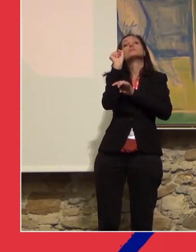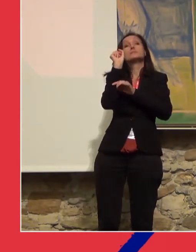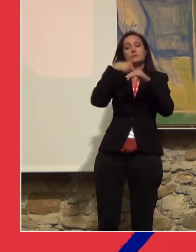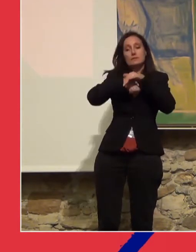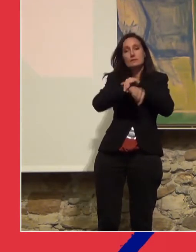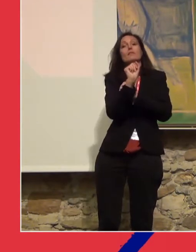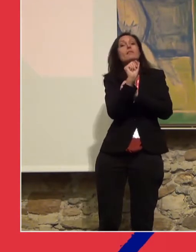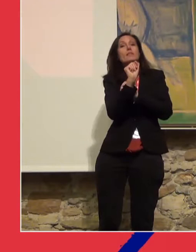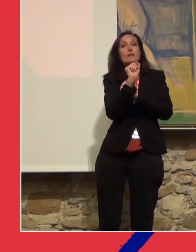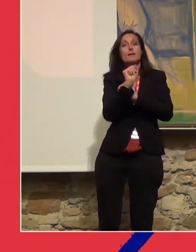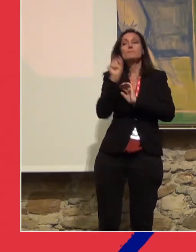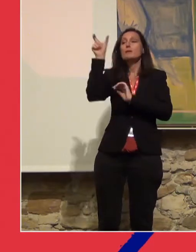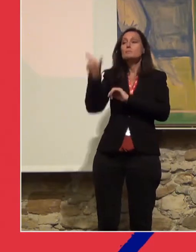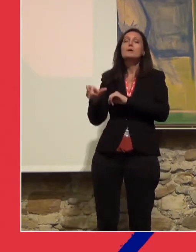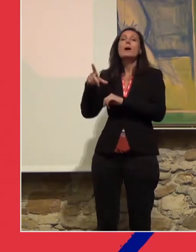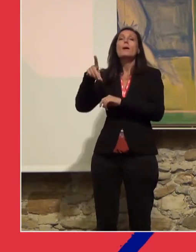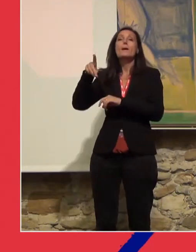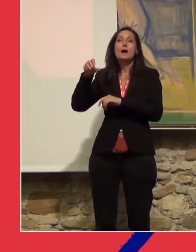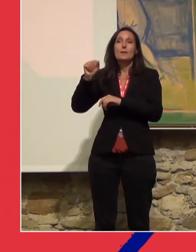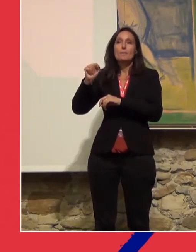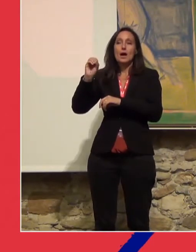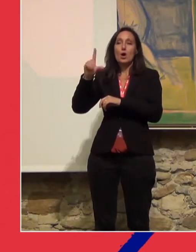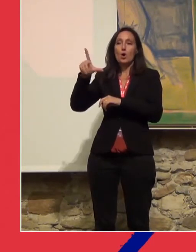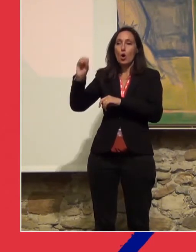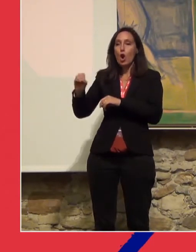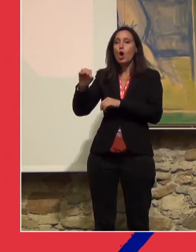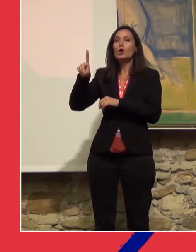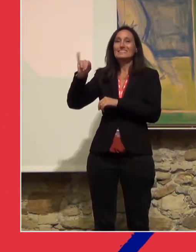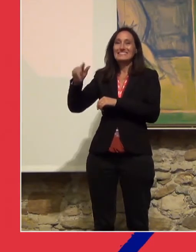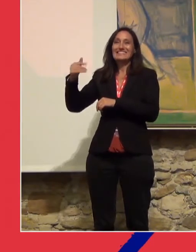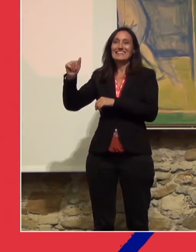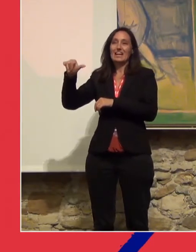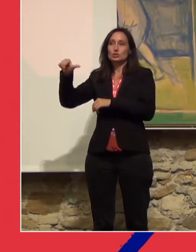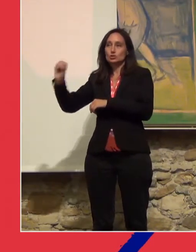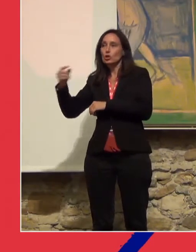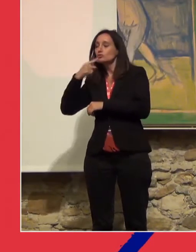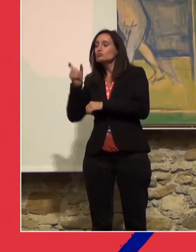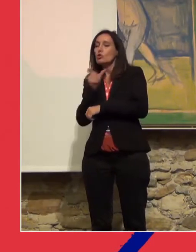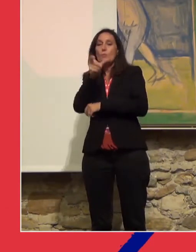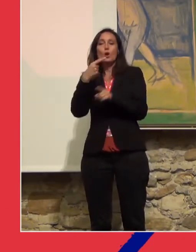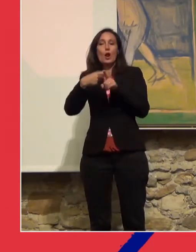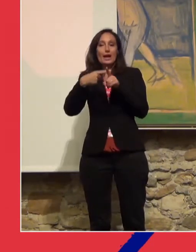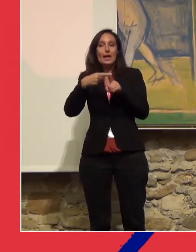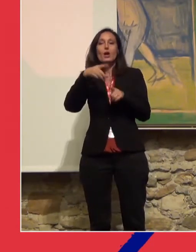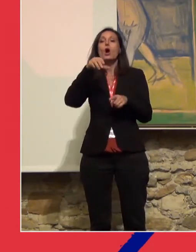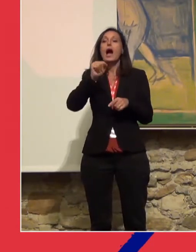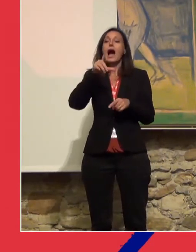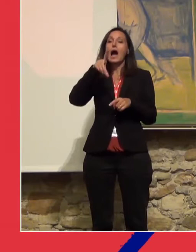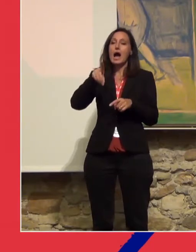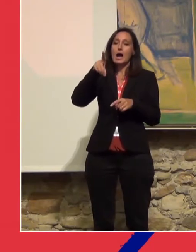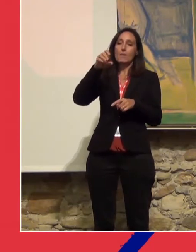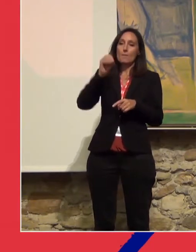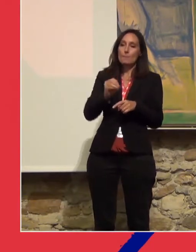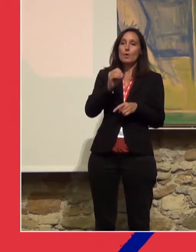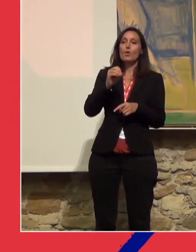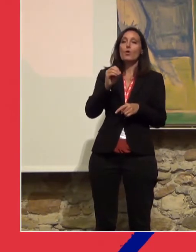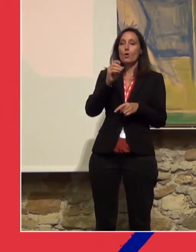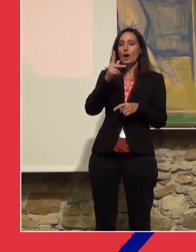col termine greco apokaradokia. Questo movimento della testa in alto alla ricerca della